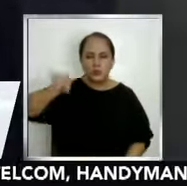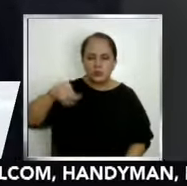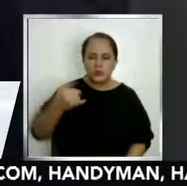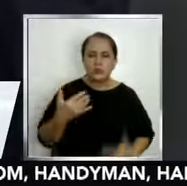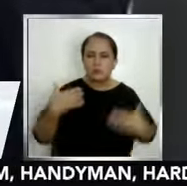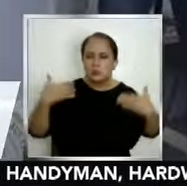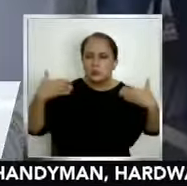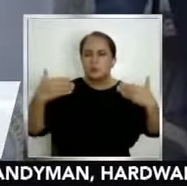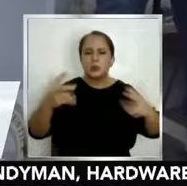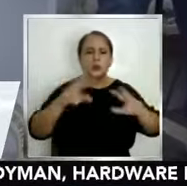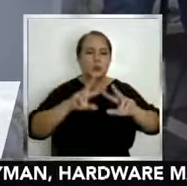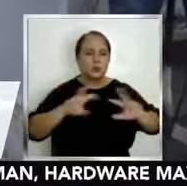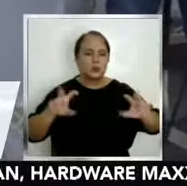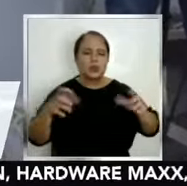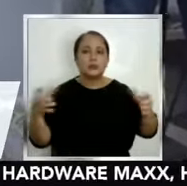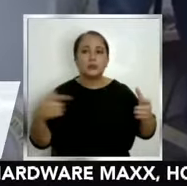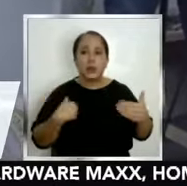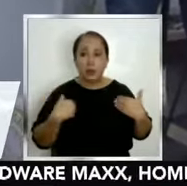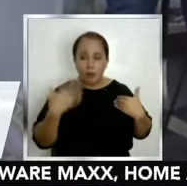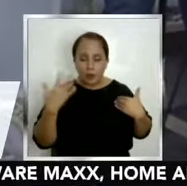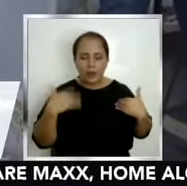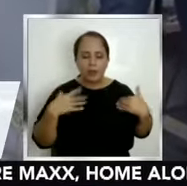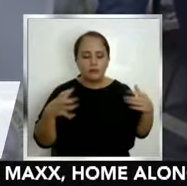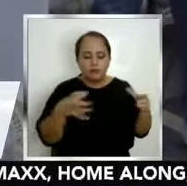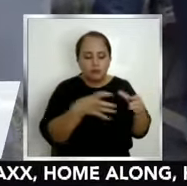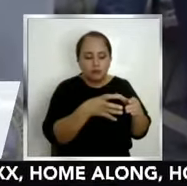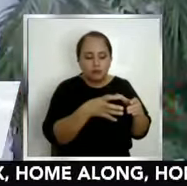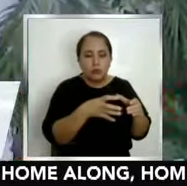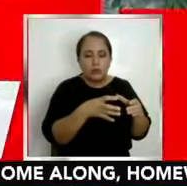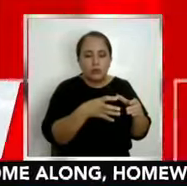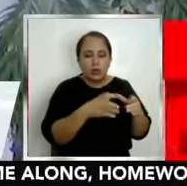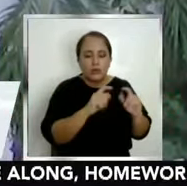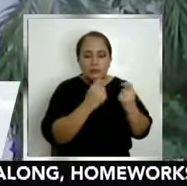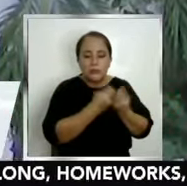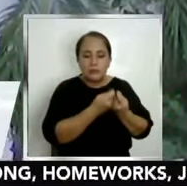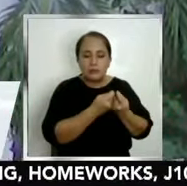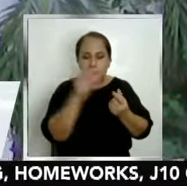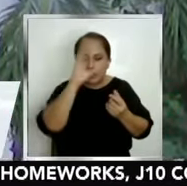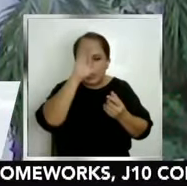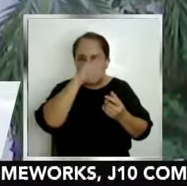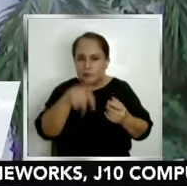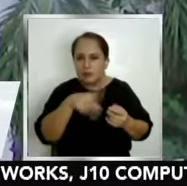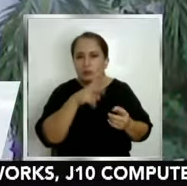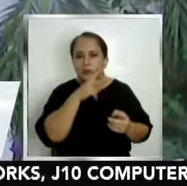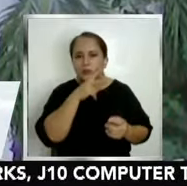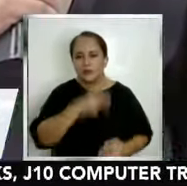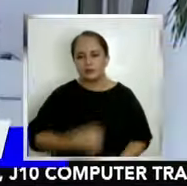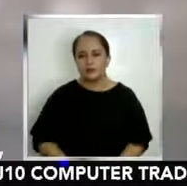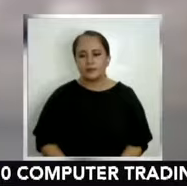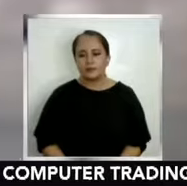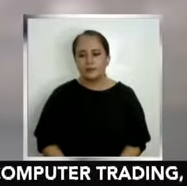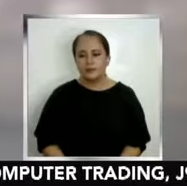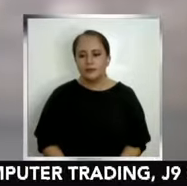dahil binubuo na ang mga tutugi sa hinahanap ng mga suspect. Para sa GMA Integrated News, Ian